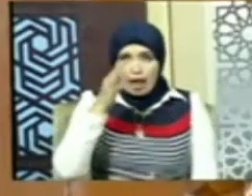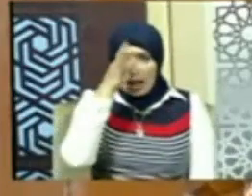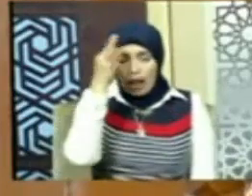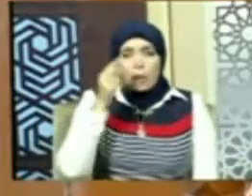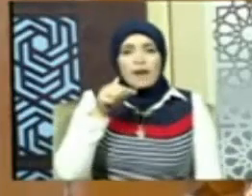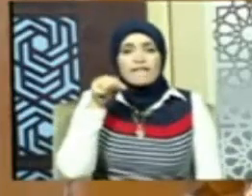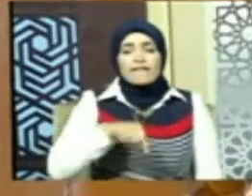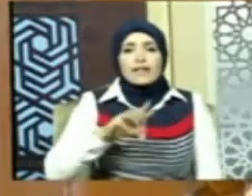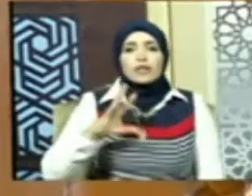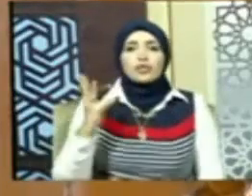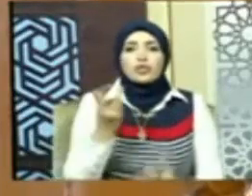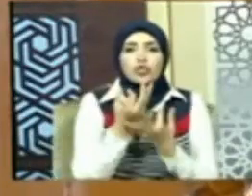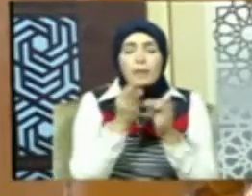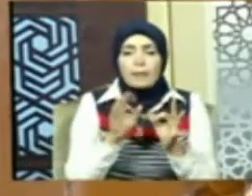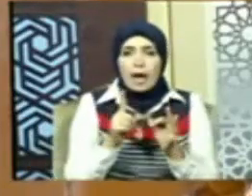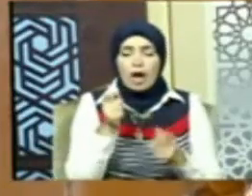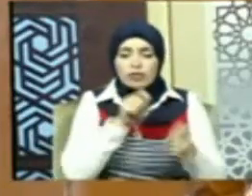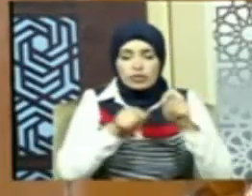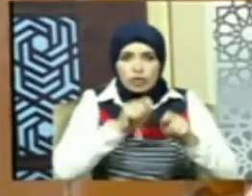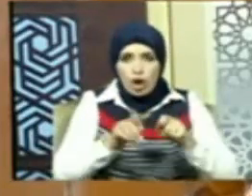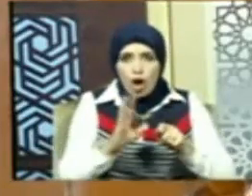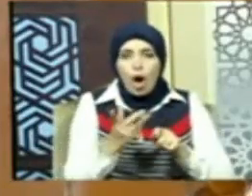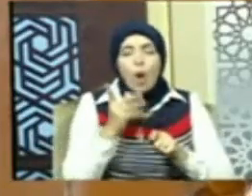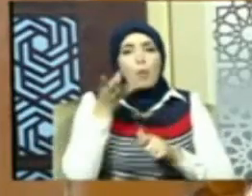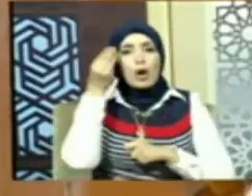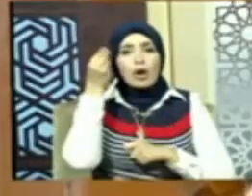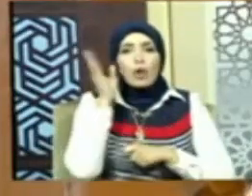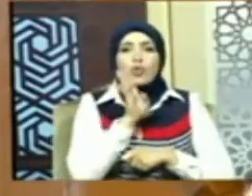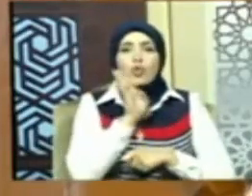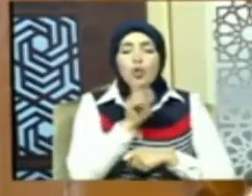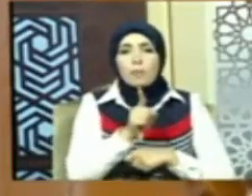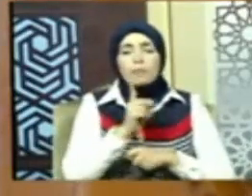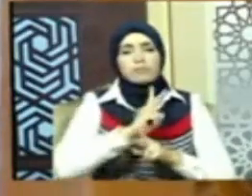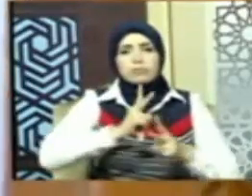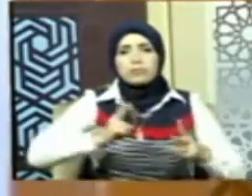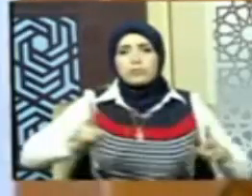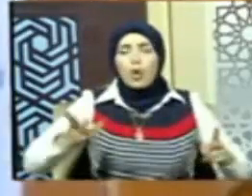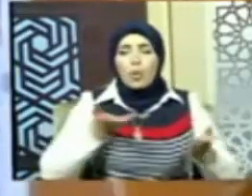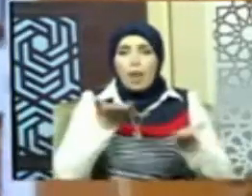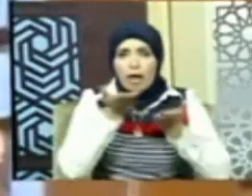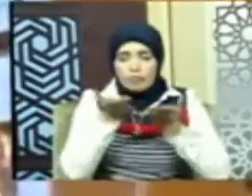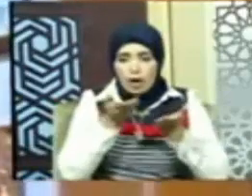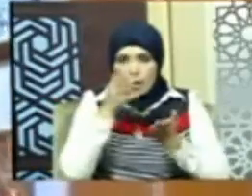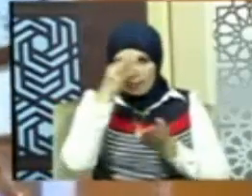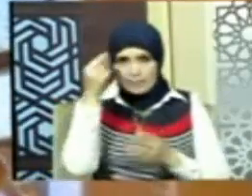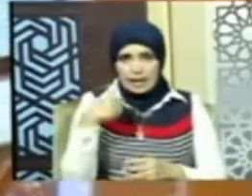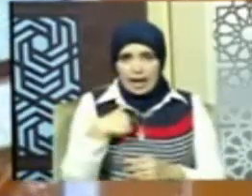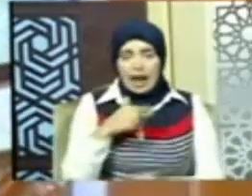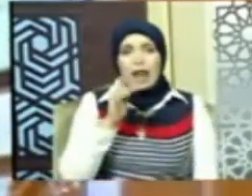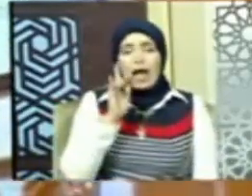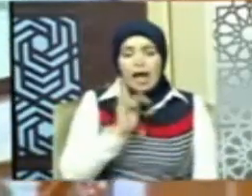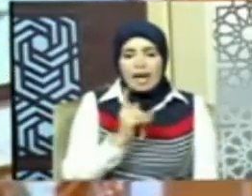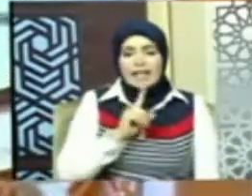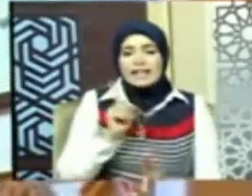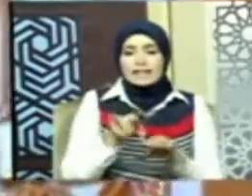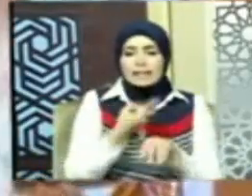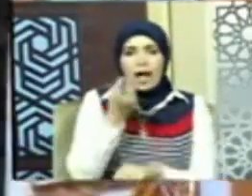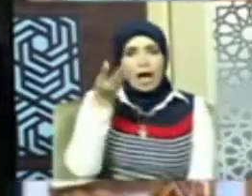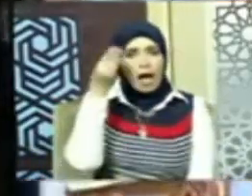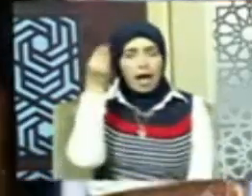جميع العلوم والصناعات والحرف والمهن والإدارة، ومن لم يذق مر التعلم